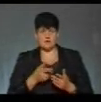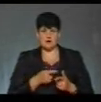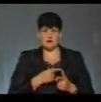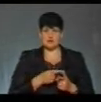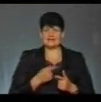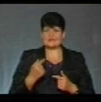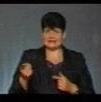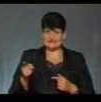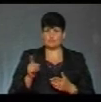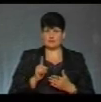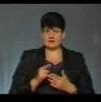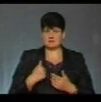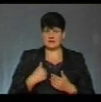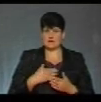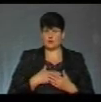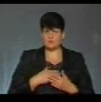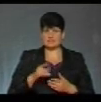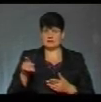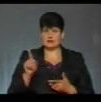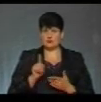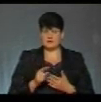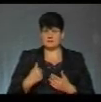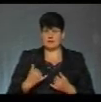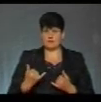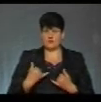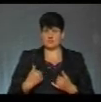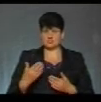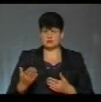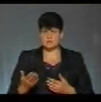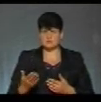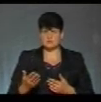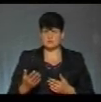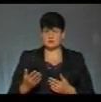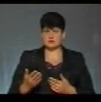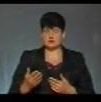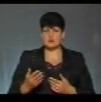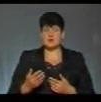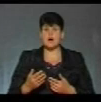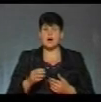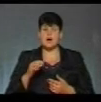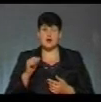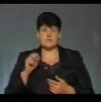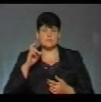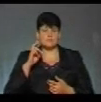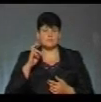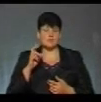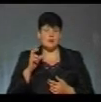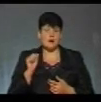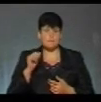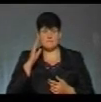мене маєш любити, поважати, і от чуть не Бога з мене робити. Батьки забувають,